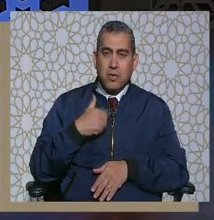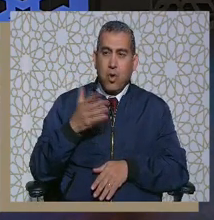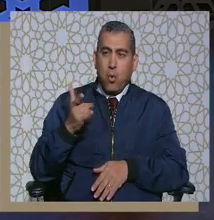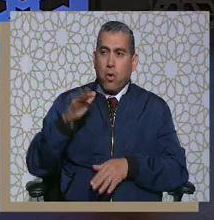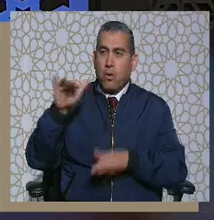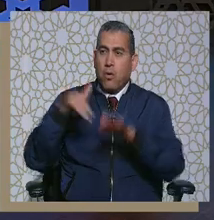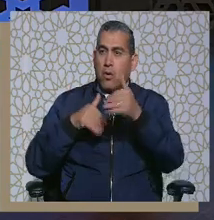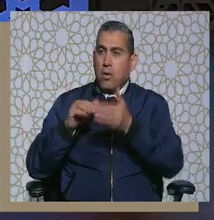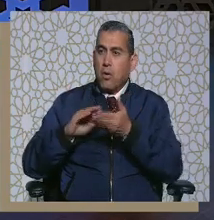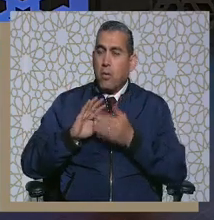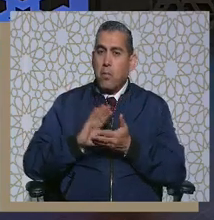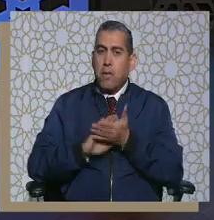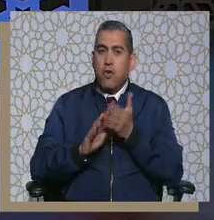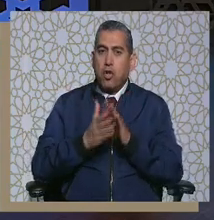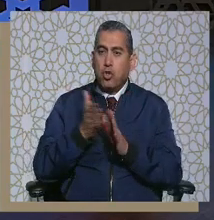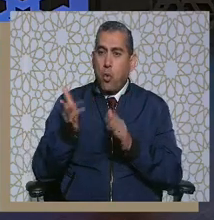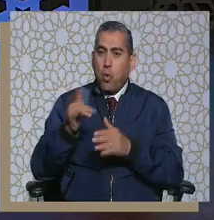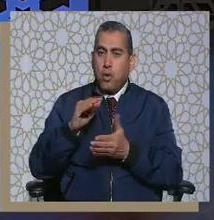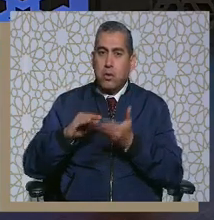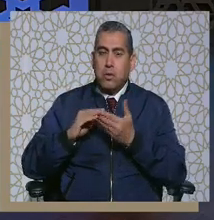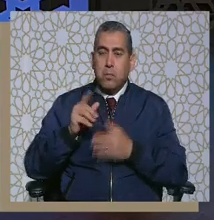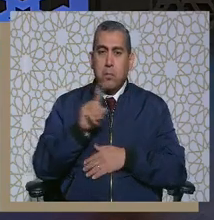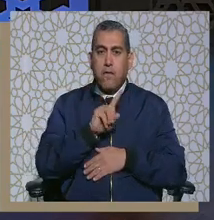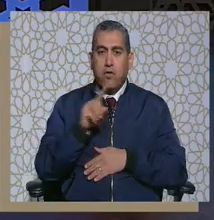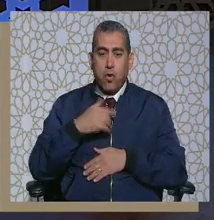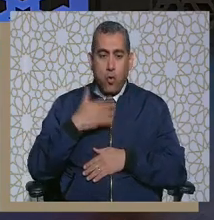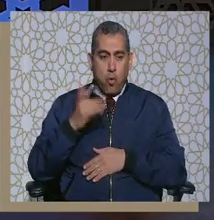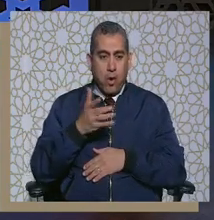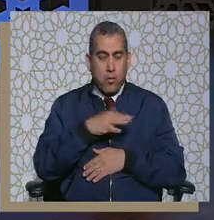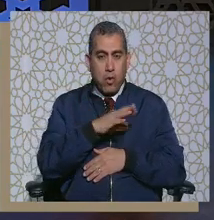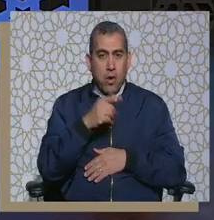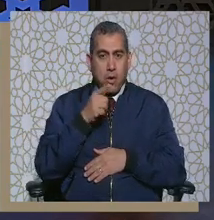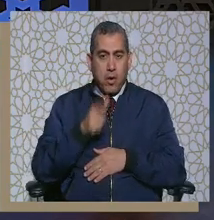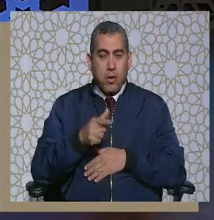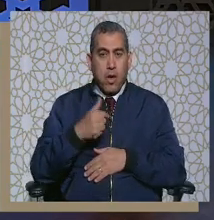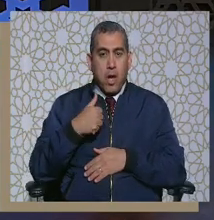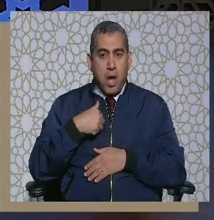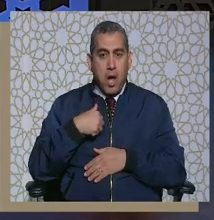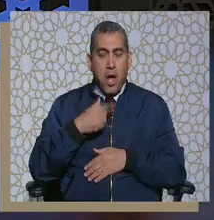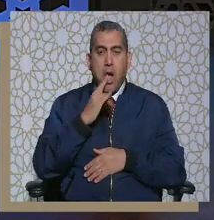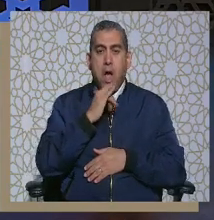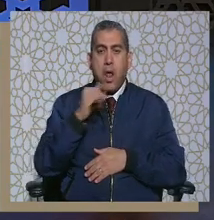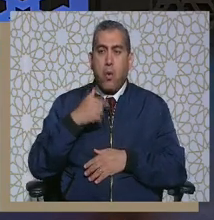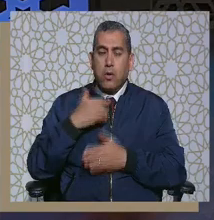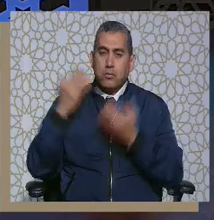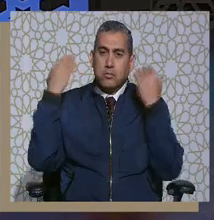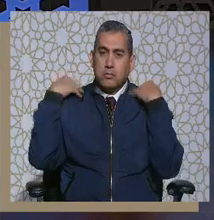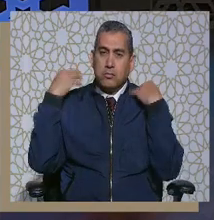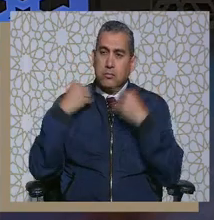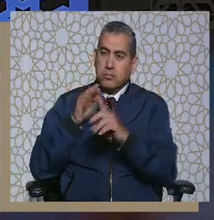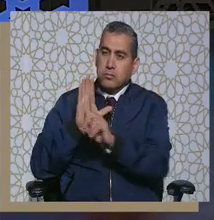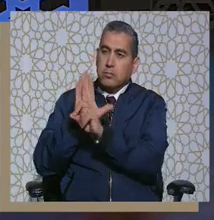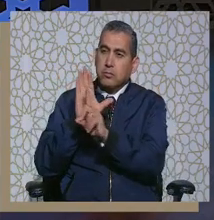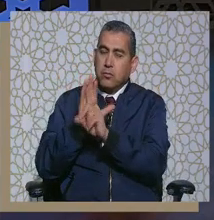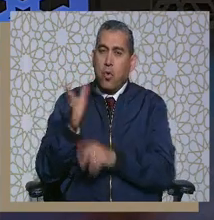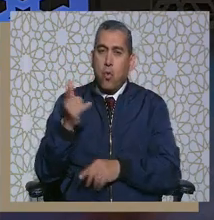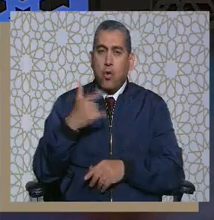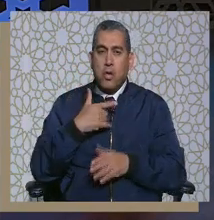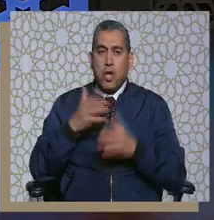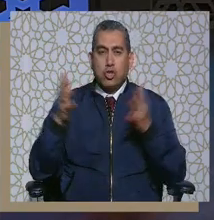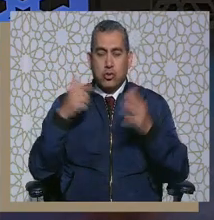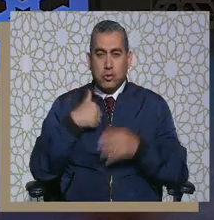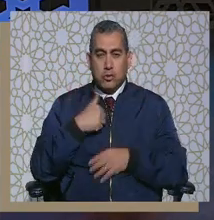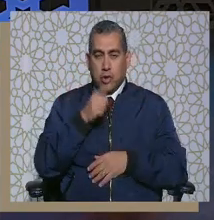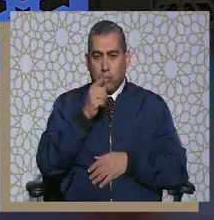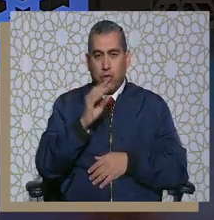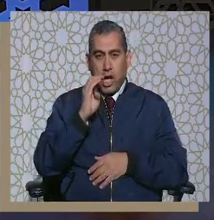حد جنبي وانا اللي كنت شايلهم على كتافي هجاوبك حاضر يا ابو